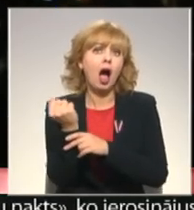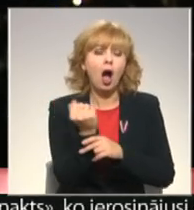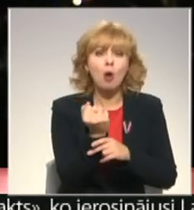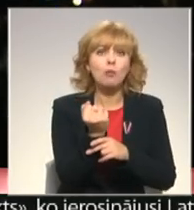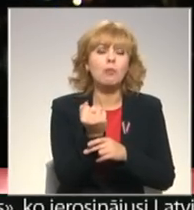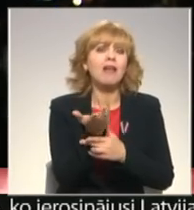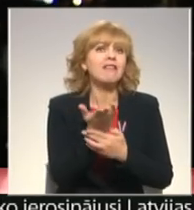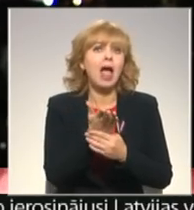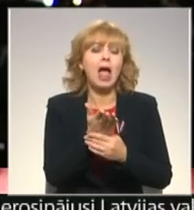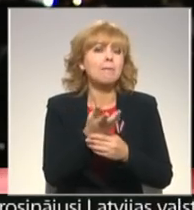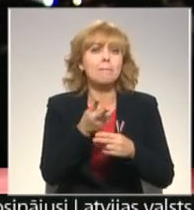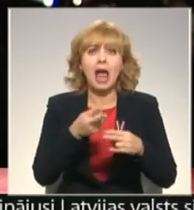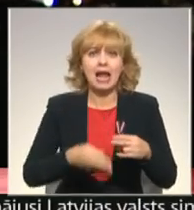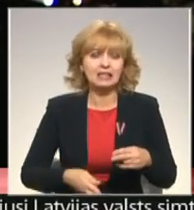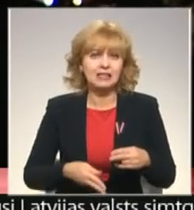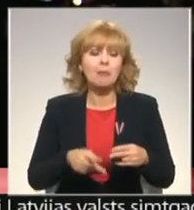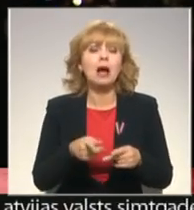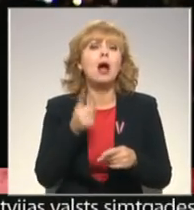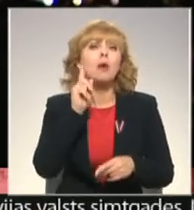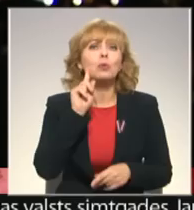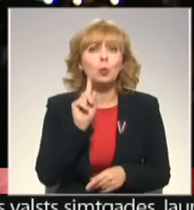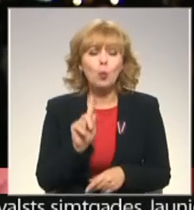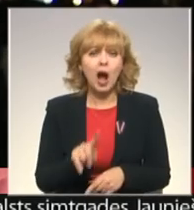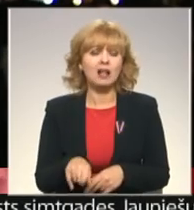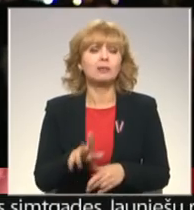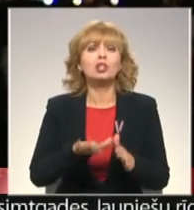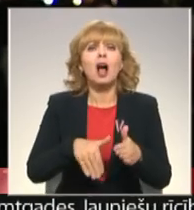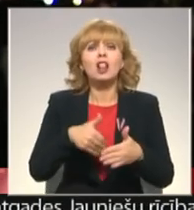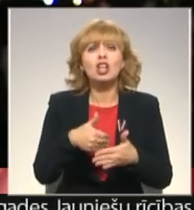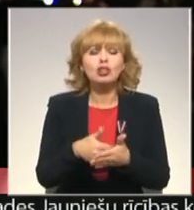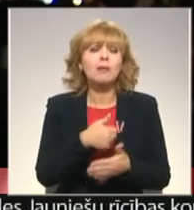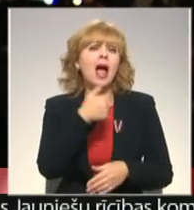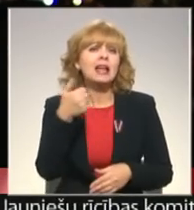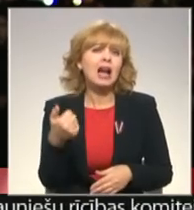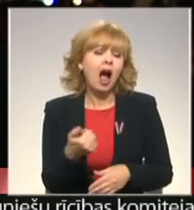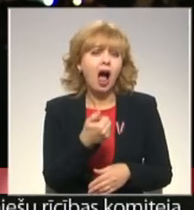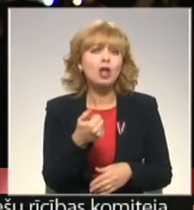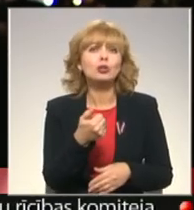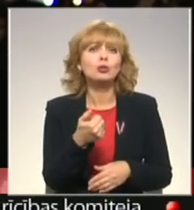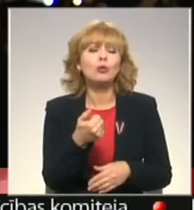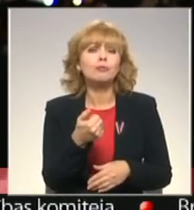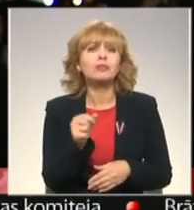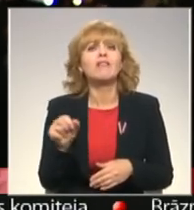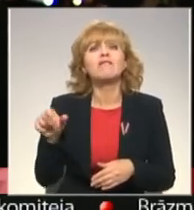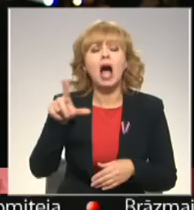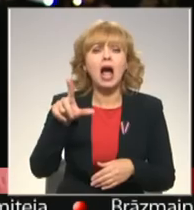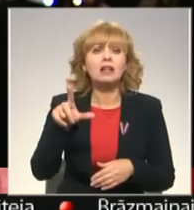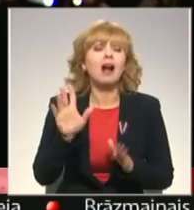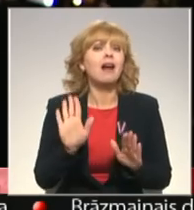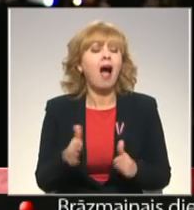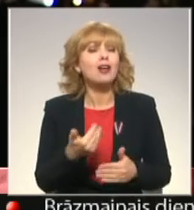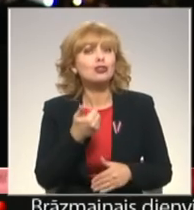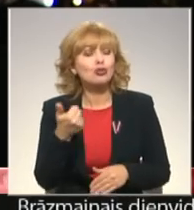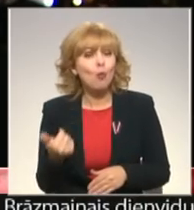nebeidzama un protams līdz šim ik gadu cilvēki ir kļuvis arvien vairāk nu vai tā būs arī